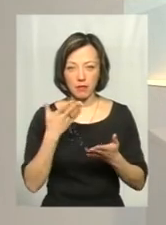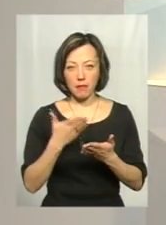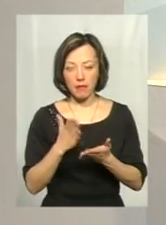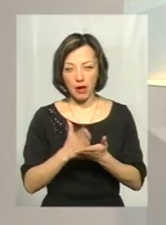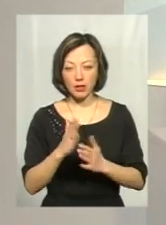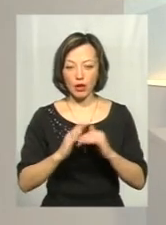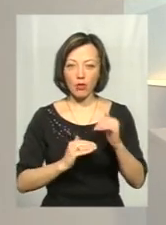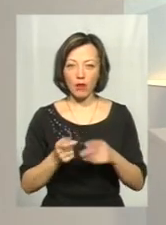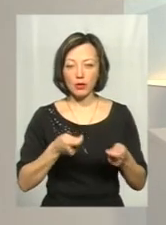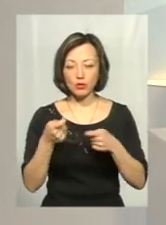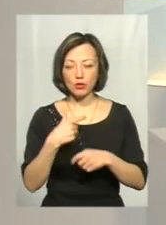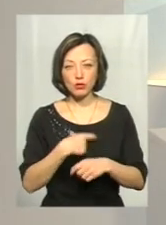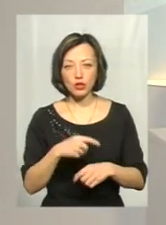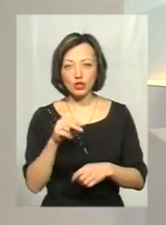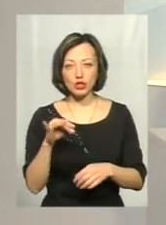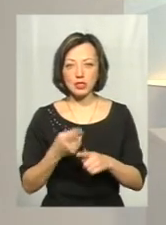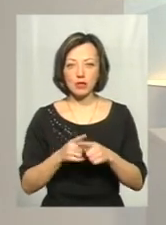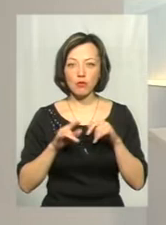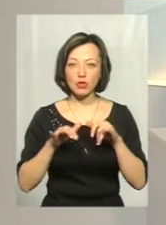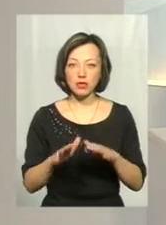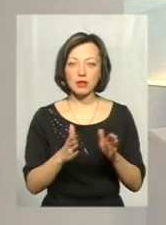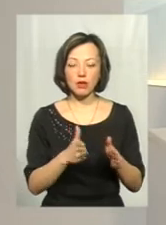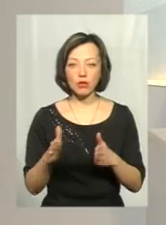приносити з собою, чи якось цей процес буде